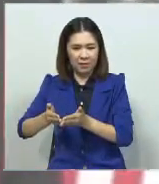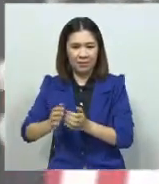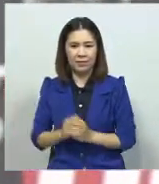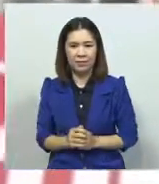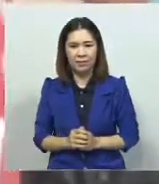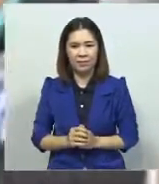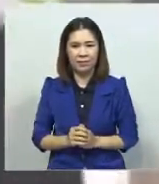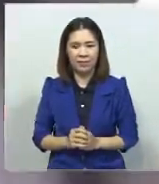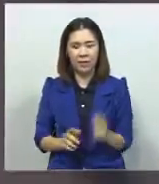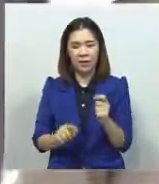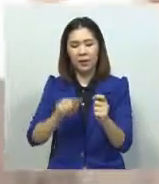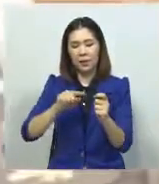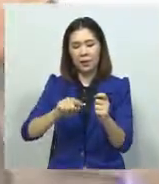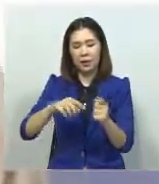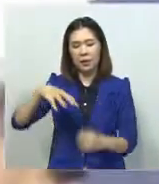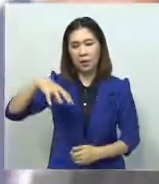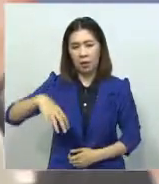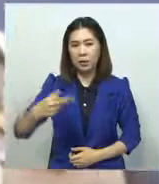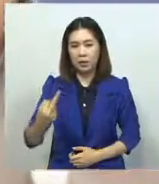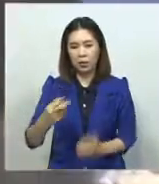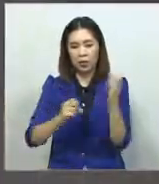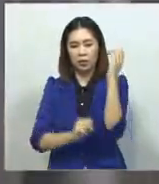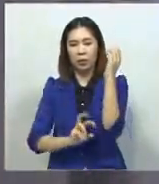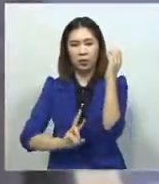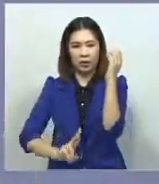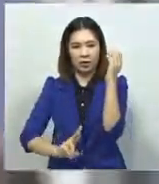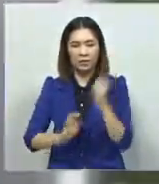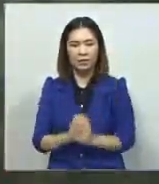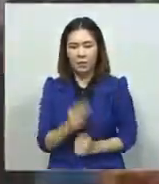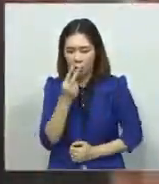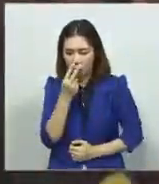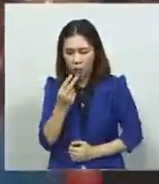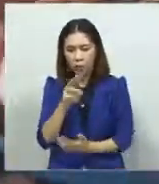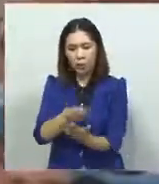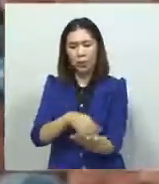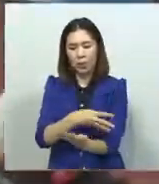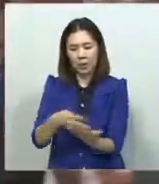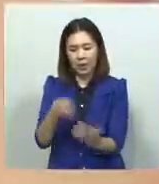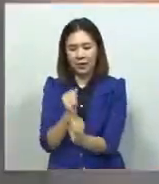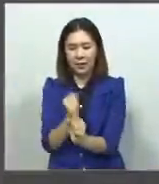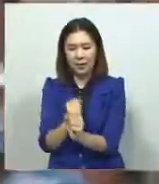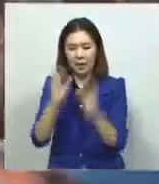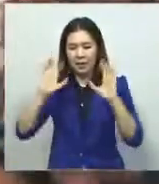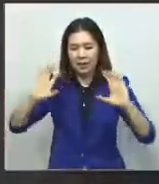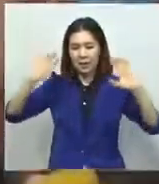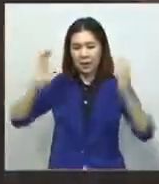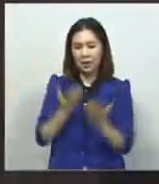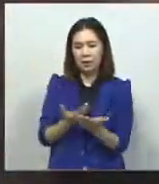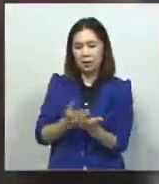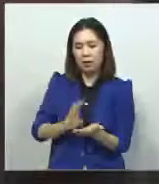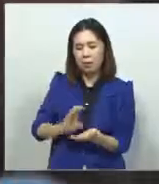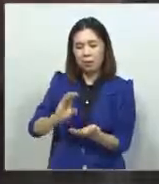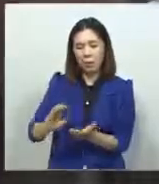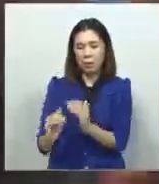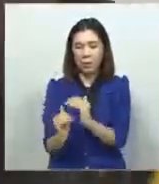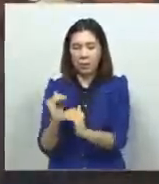อ่างทองอำเภอเกาะสมุยจังหวัดสุราษฎร์ธานีเพื่อติดตามแผนงานและโครงการที่รัฐบาลได้สนับสนุนงบประมาณในการพัฒ